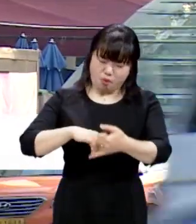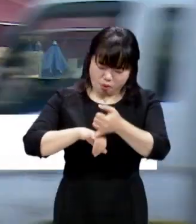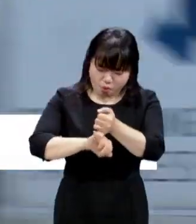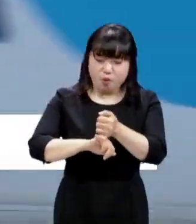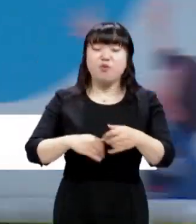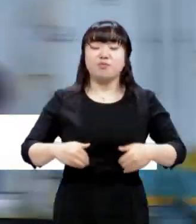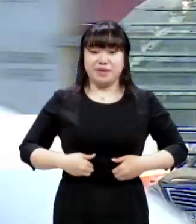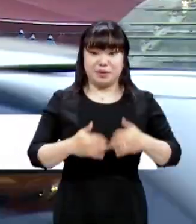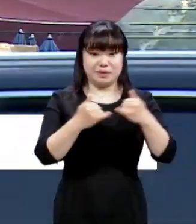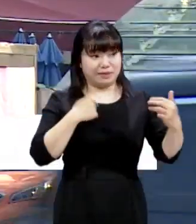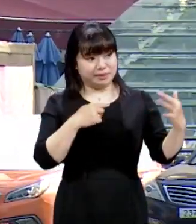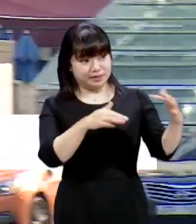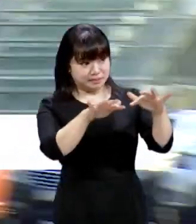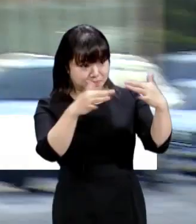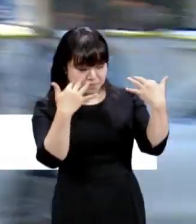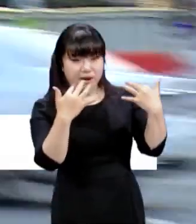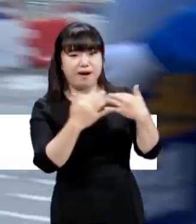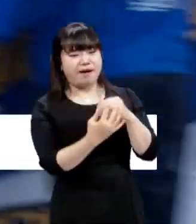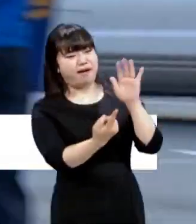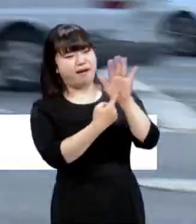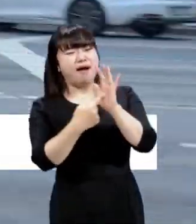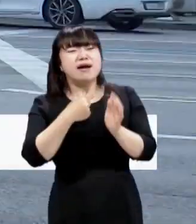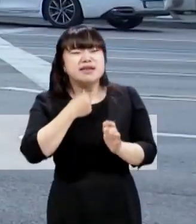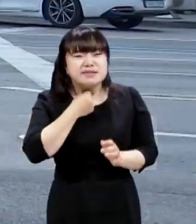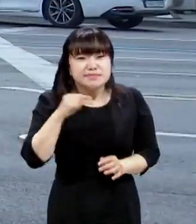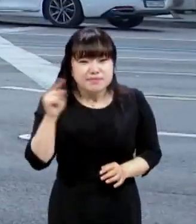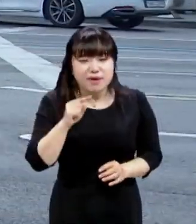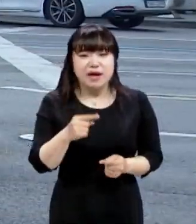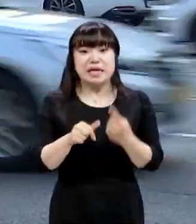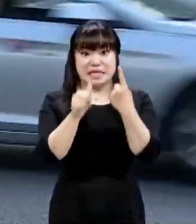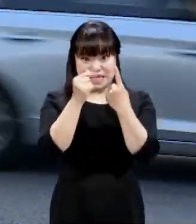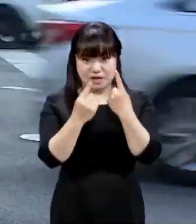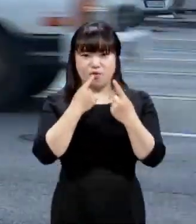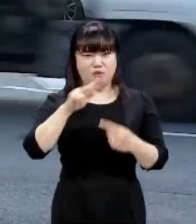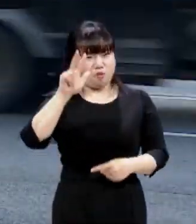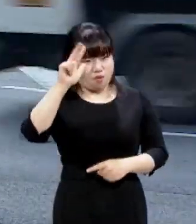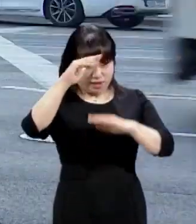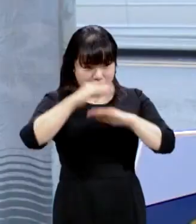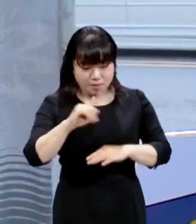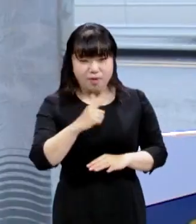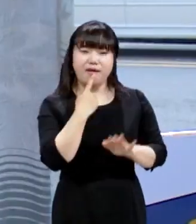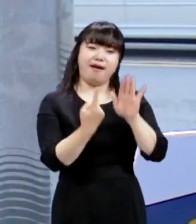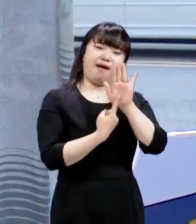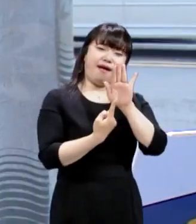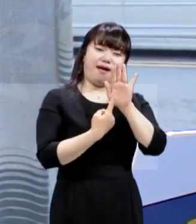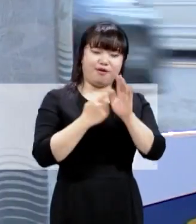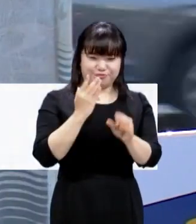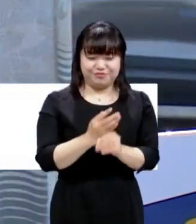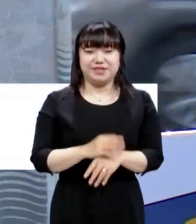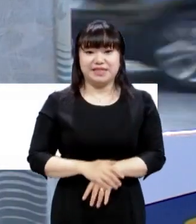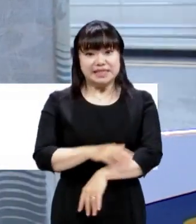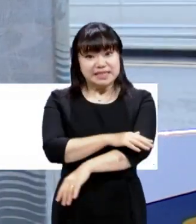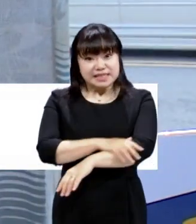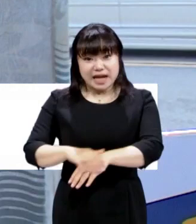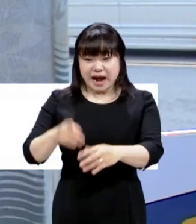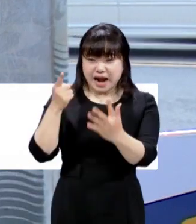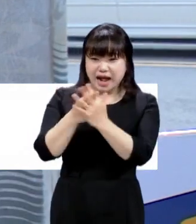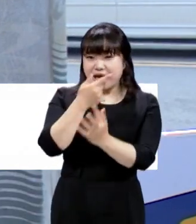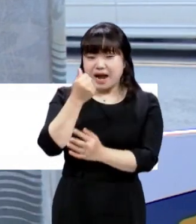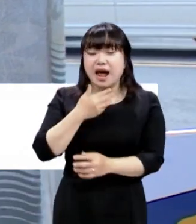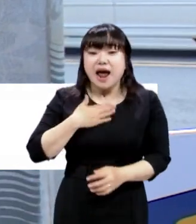주민들과 유권자들에게 알리고 싶은 1호 공략 이기 때문이다 가장 잘 알고 많이